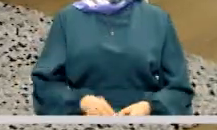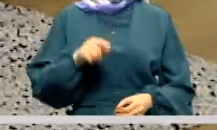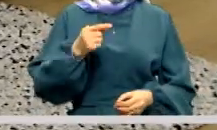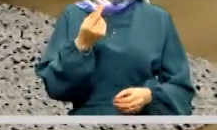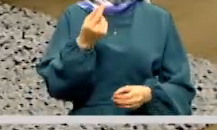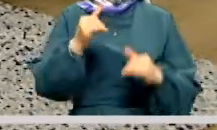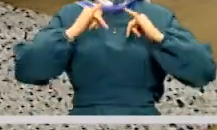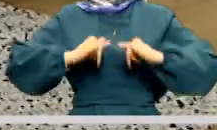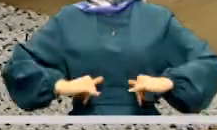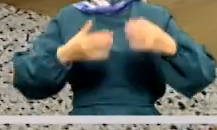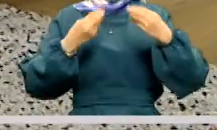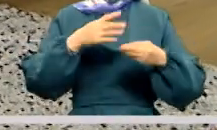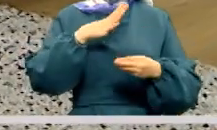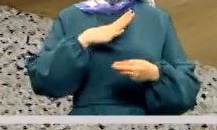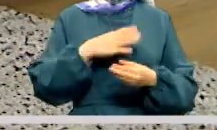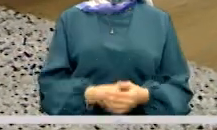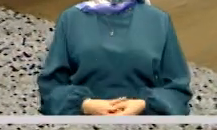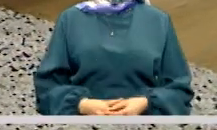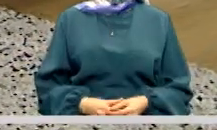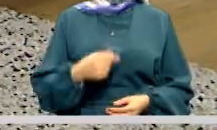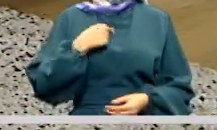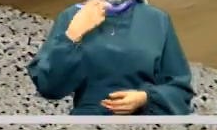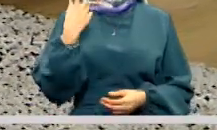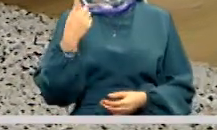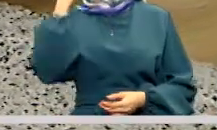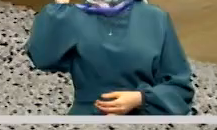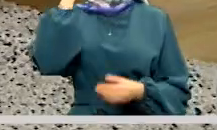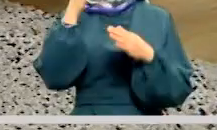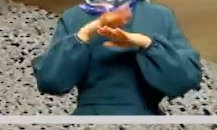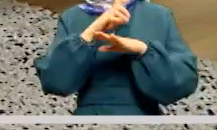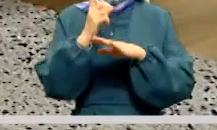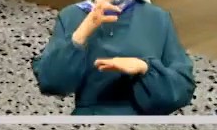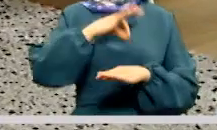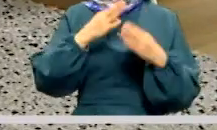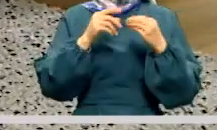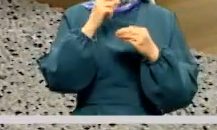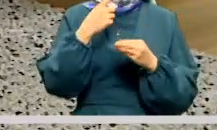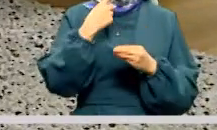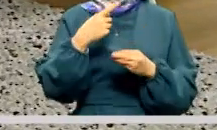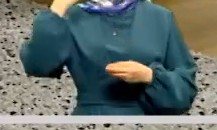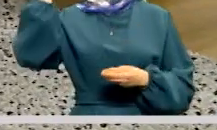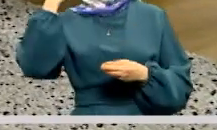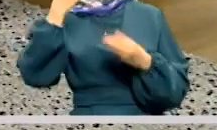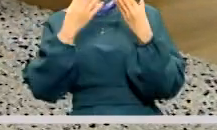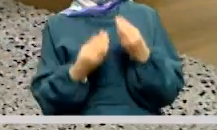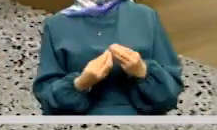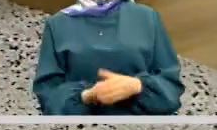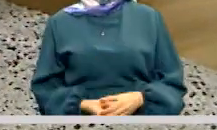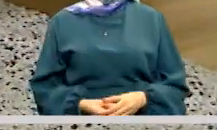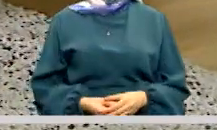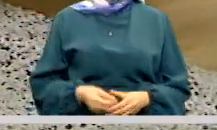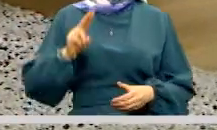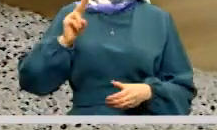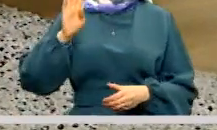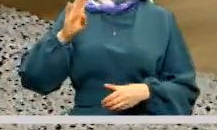açıkçası Bugünlerde Çünkü ben yine verimli bir şey acaba yapabildim mi acaba biri ne faydalı olduğumu şöyle mi böyle mi 24 saat nasıl bitti ya da işte 18